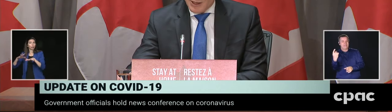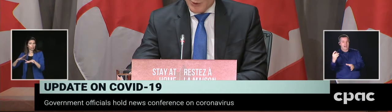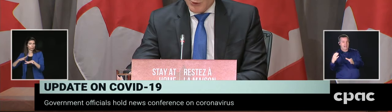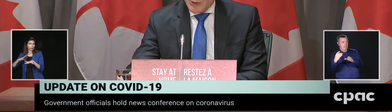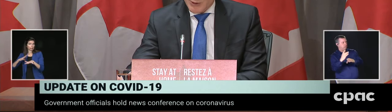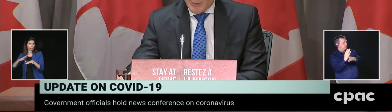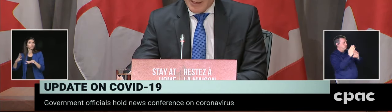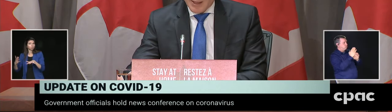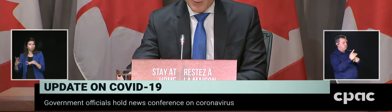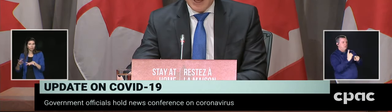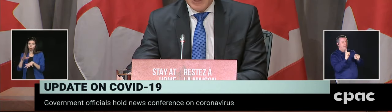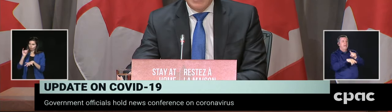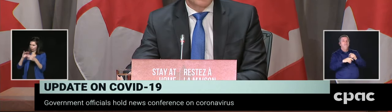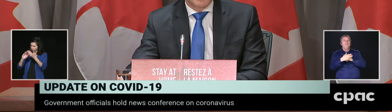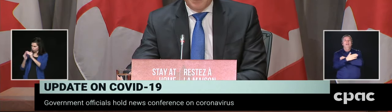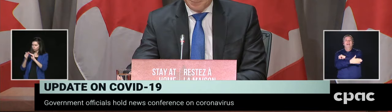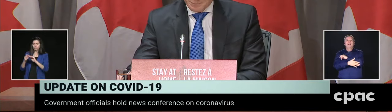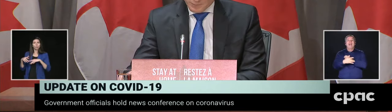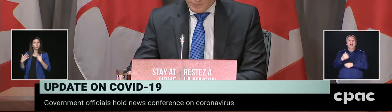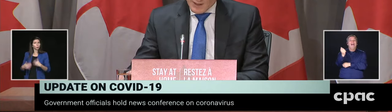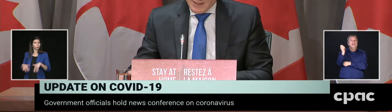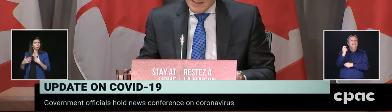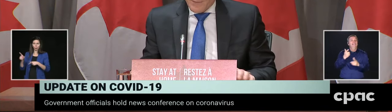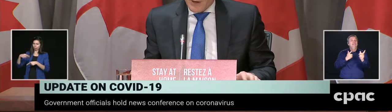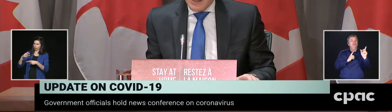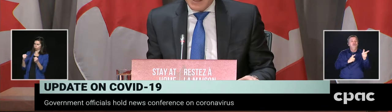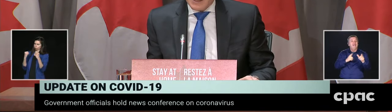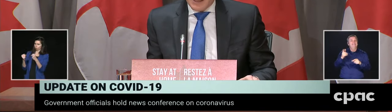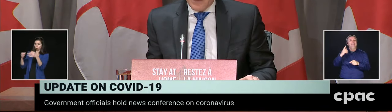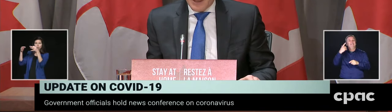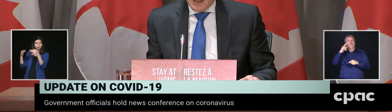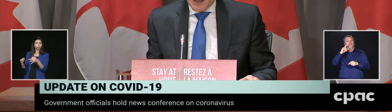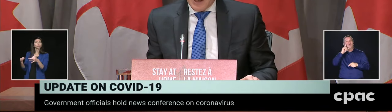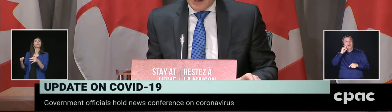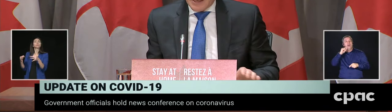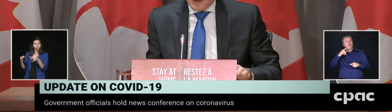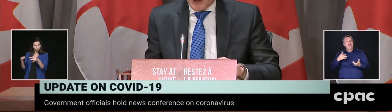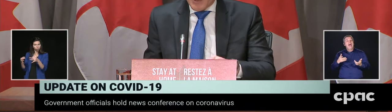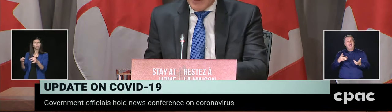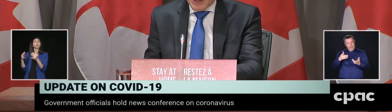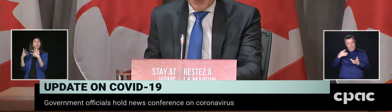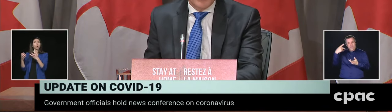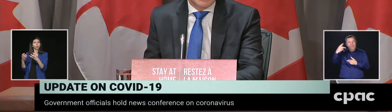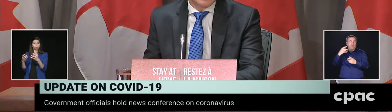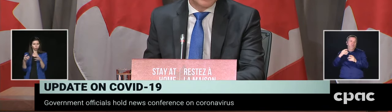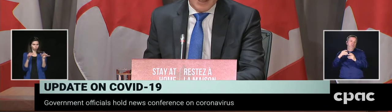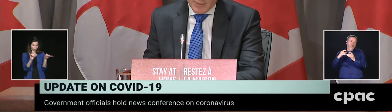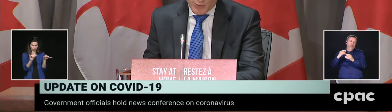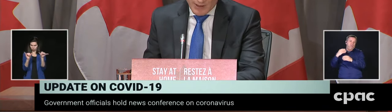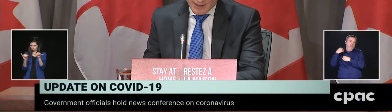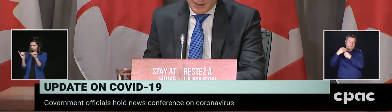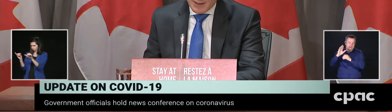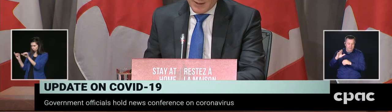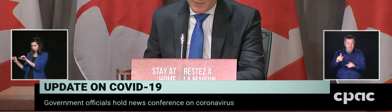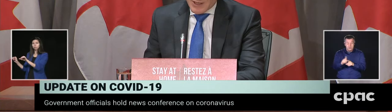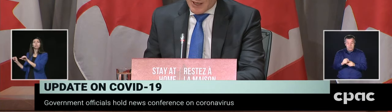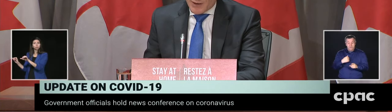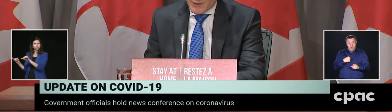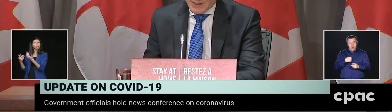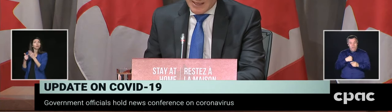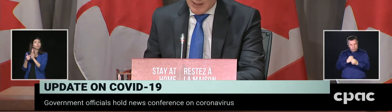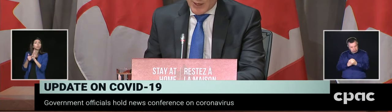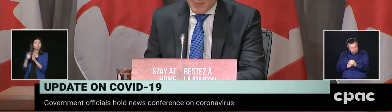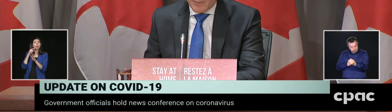traditionnels utilisés au printemps pour la chasse à l'oie. Ces efforts s'inscrivent dans le cadre de recommandations plus larges de santé publique